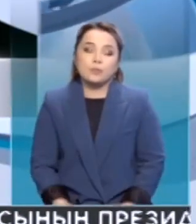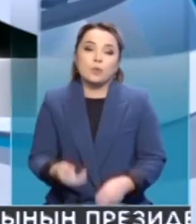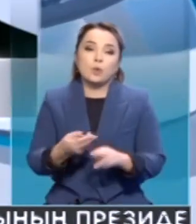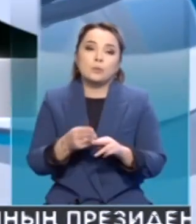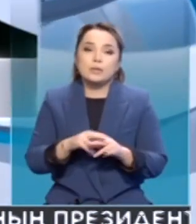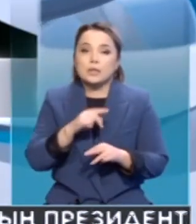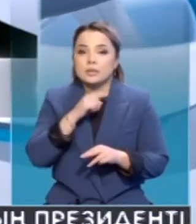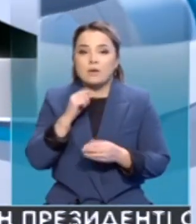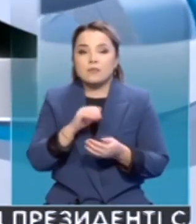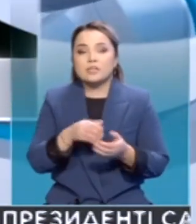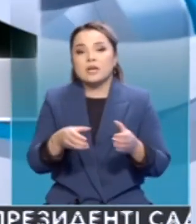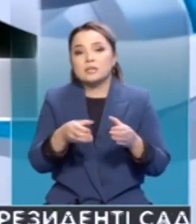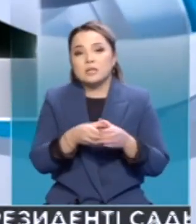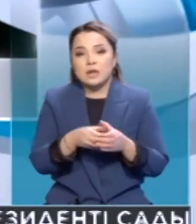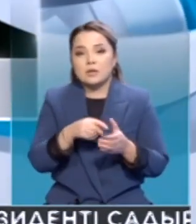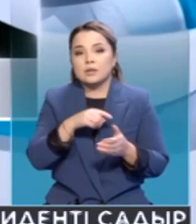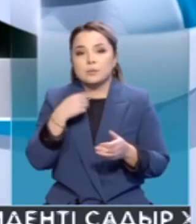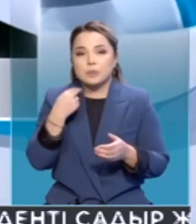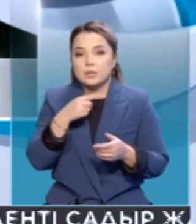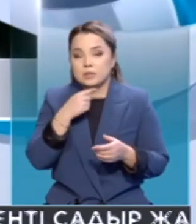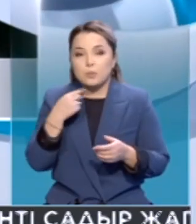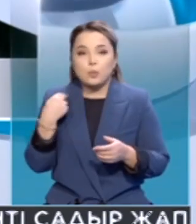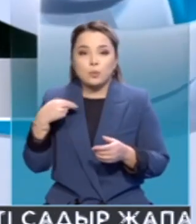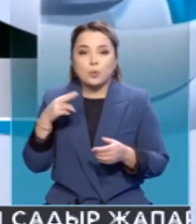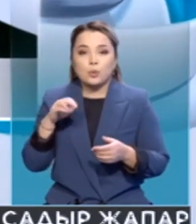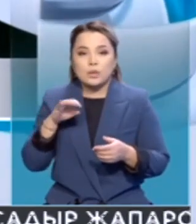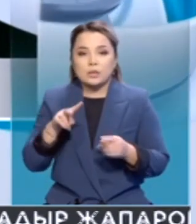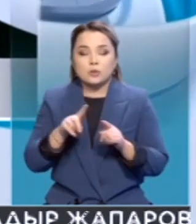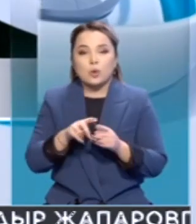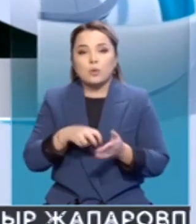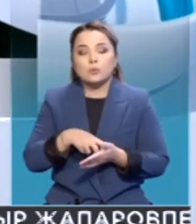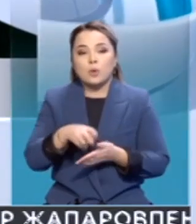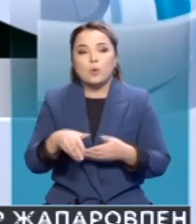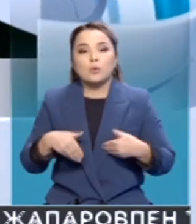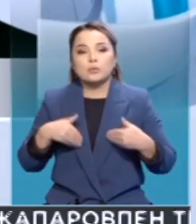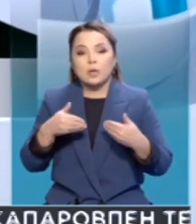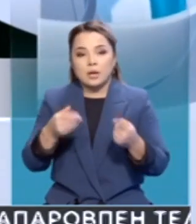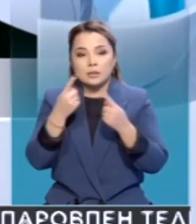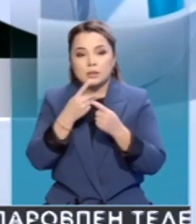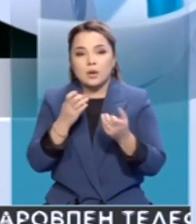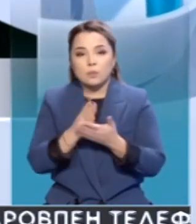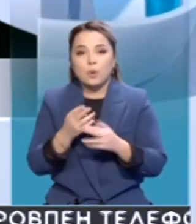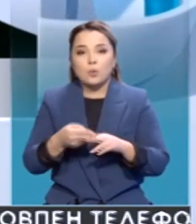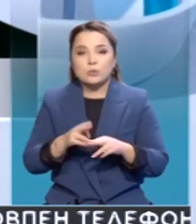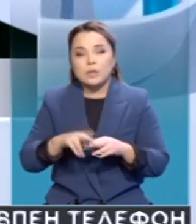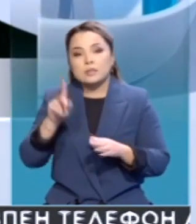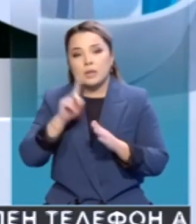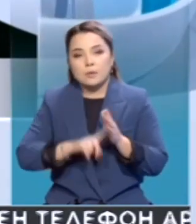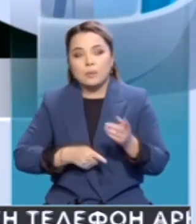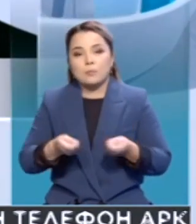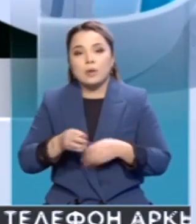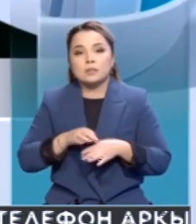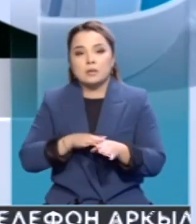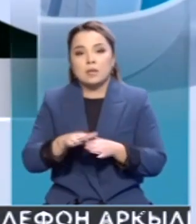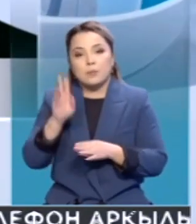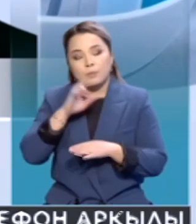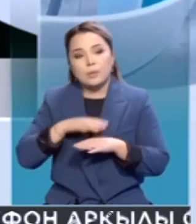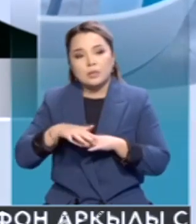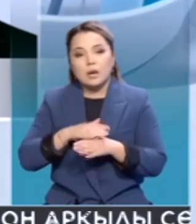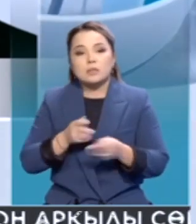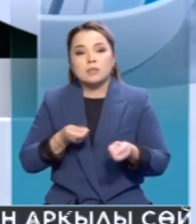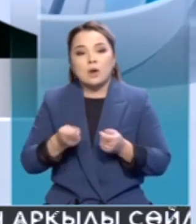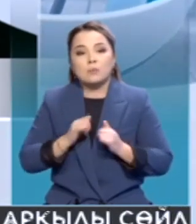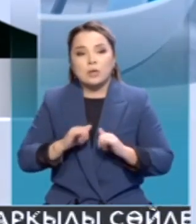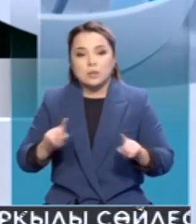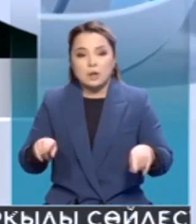Сонымен қатар Ресей Федерациясының президенті Владимир Путин де құттықтау жедел хатын жіберді. Ол бұл сенім мандаты мемлекетті дамытуға